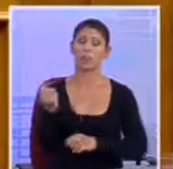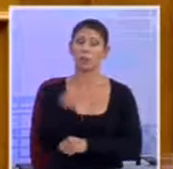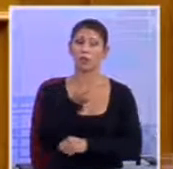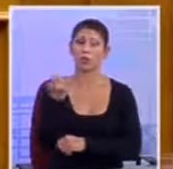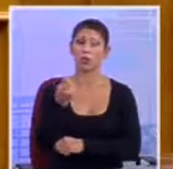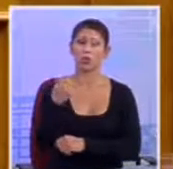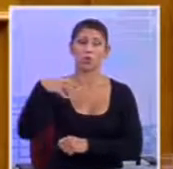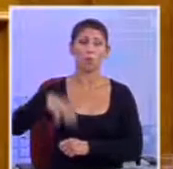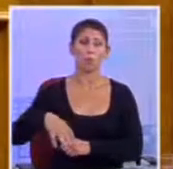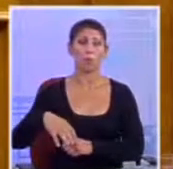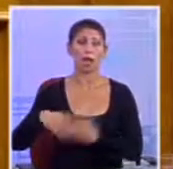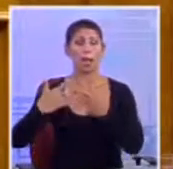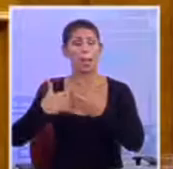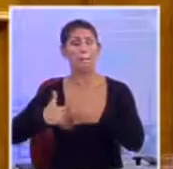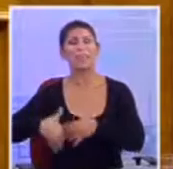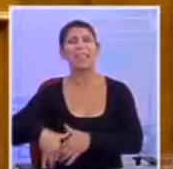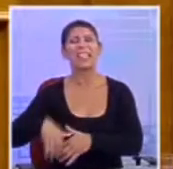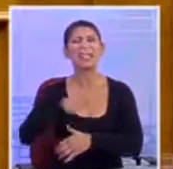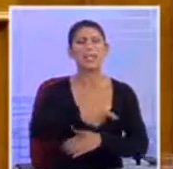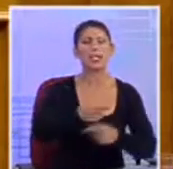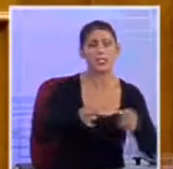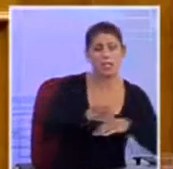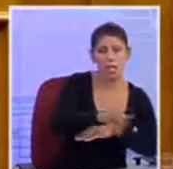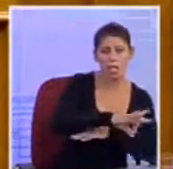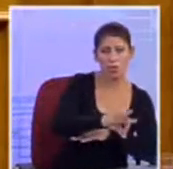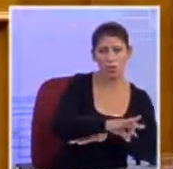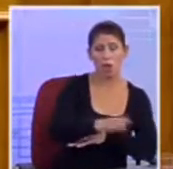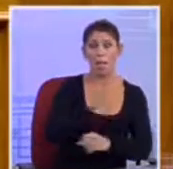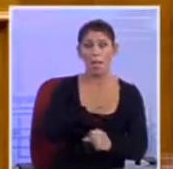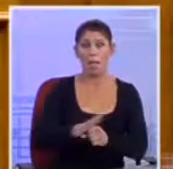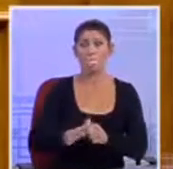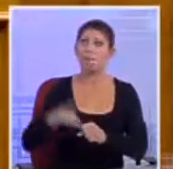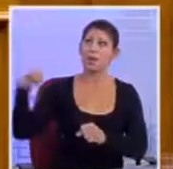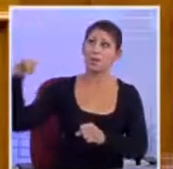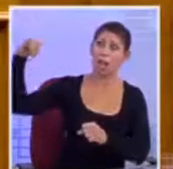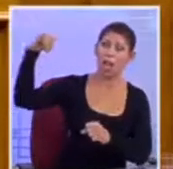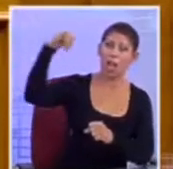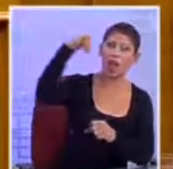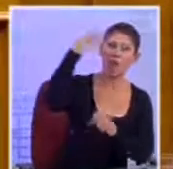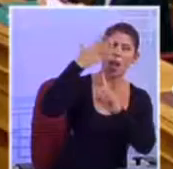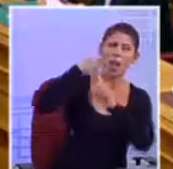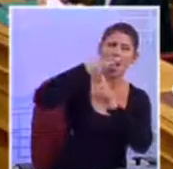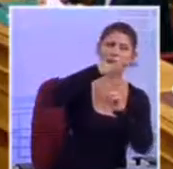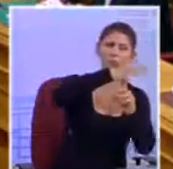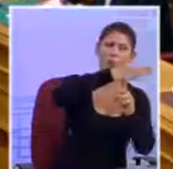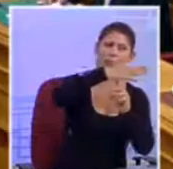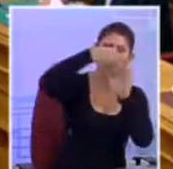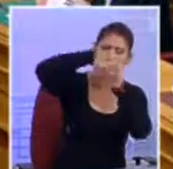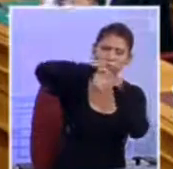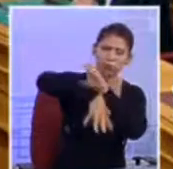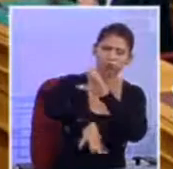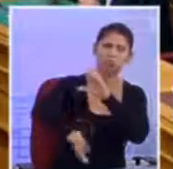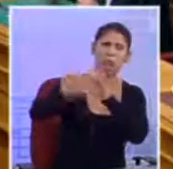σαν επιχειρησιακού βραχίωνα. Το πρόβλημα της επάρκειας των εναέριων μέσων δασοπυρόσβεσης είναι γνωστό και ήδη